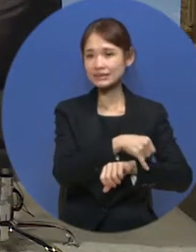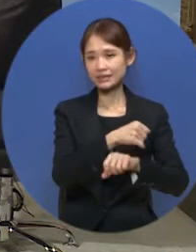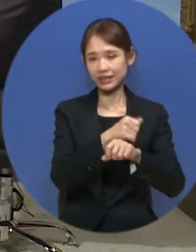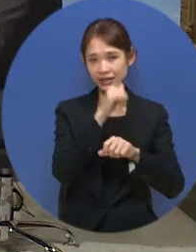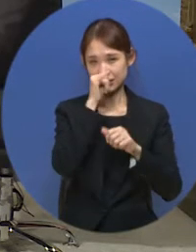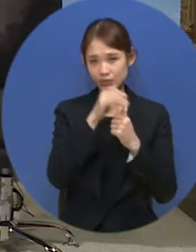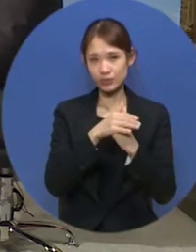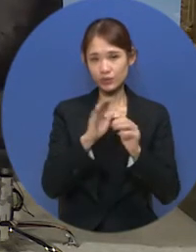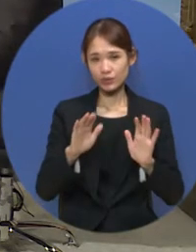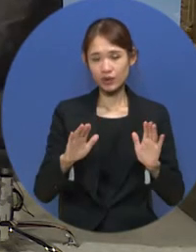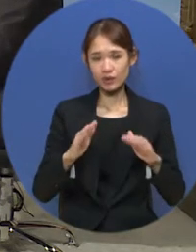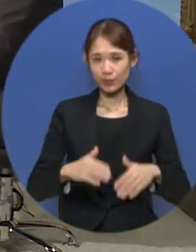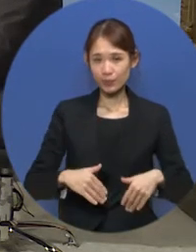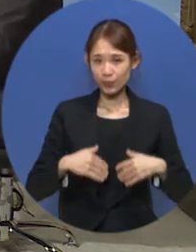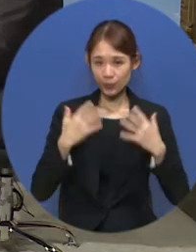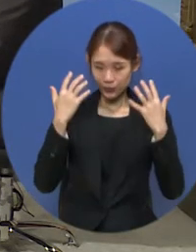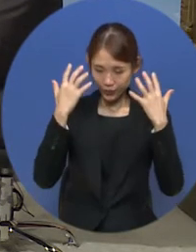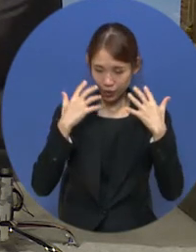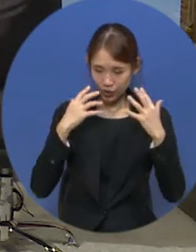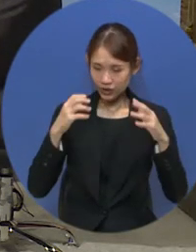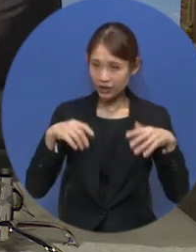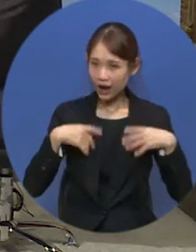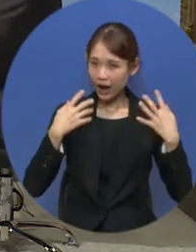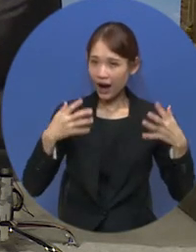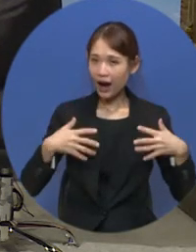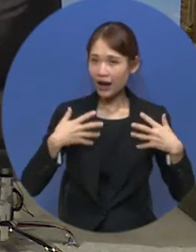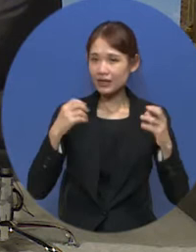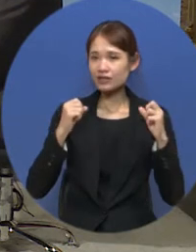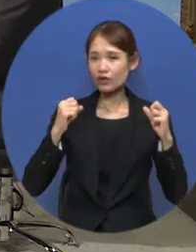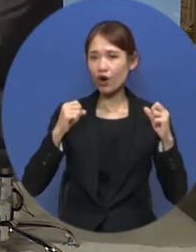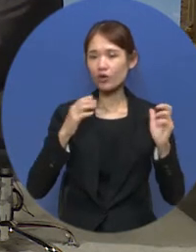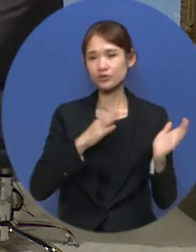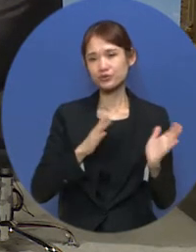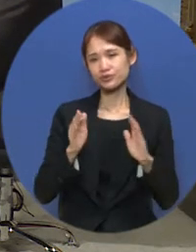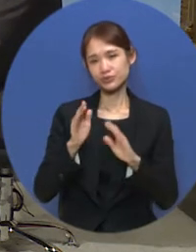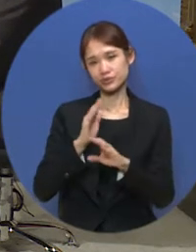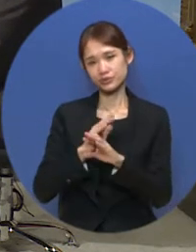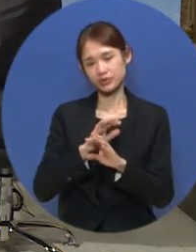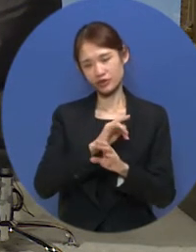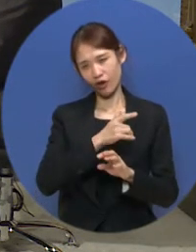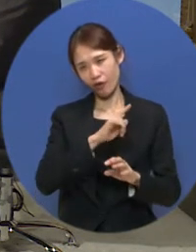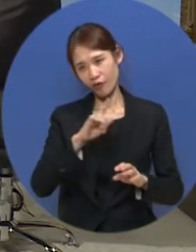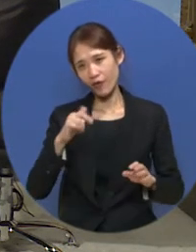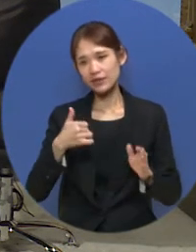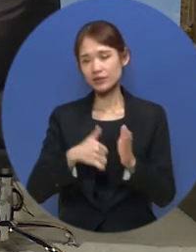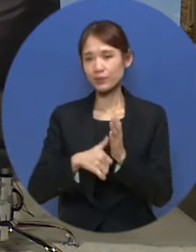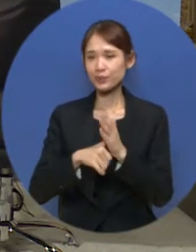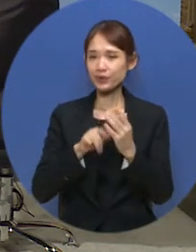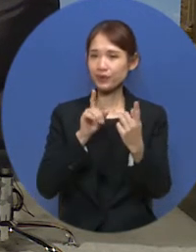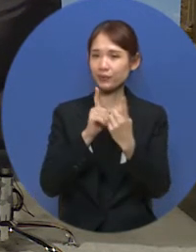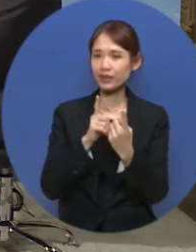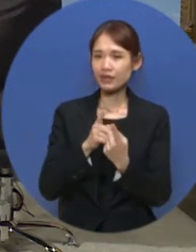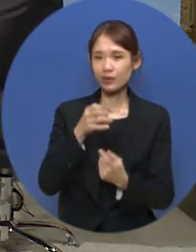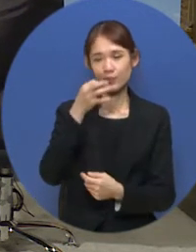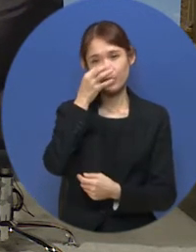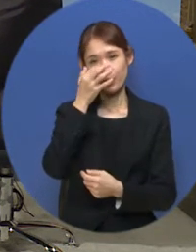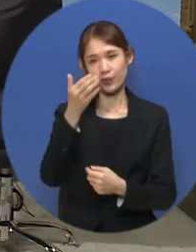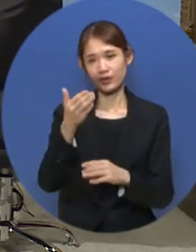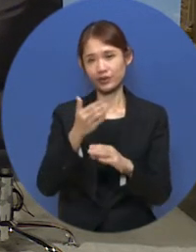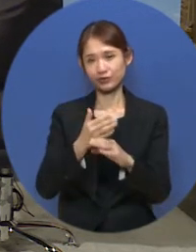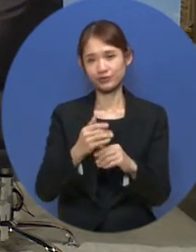현재 이제 그 봄, 여름 시즌과 가을, 겨울 시즌을 거치면서 다양한 상품들로 소비자들과 만나보고 있습니다.